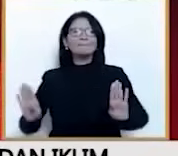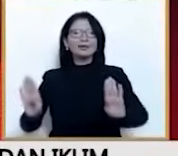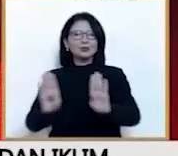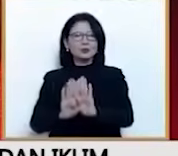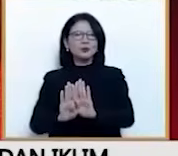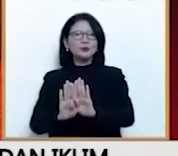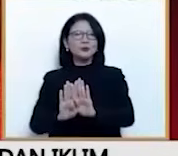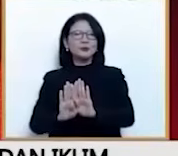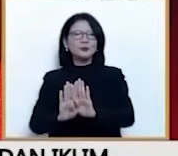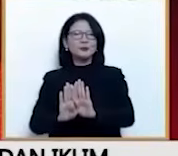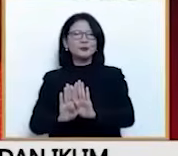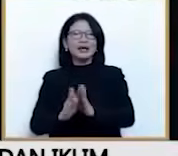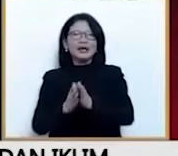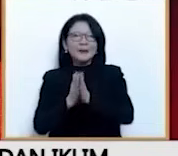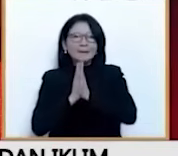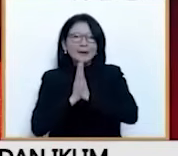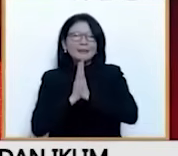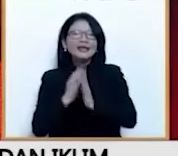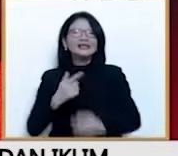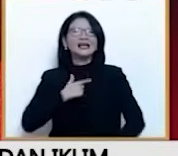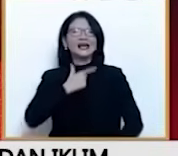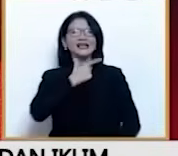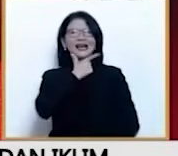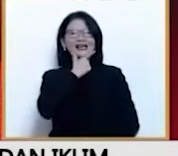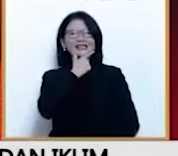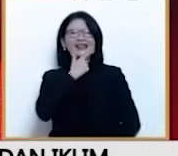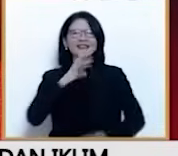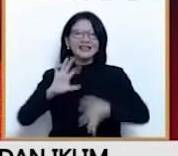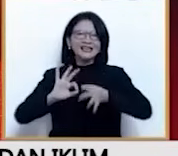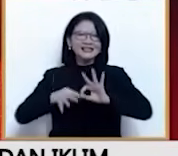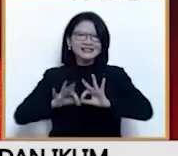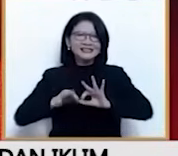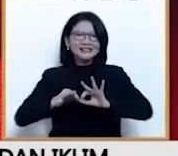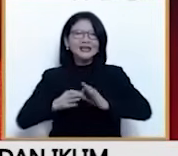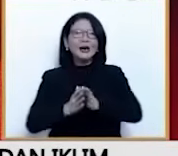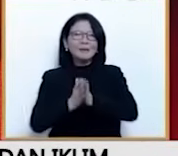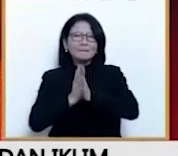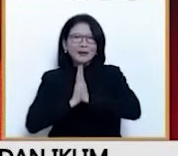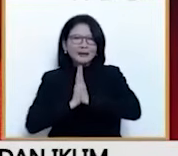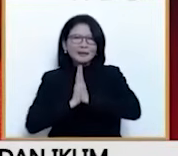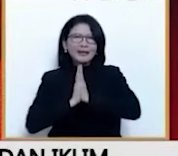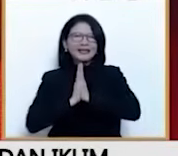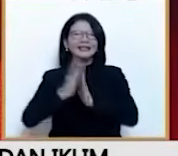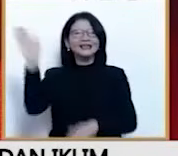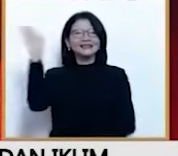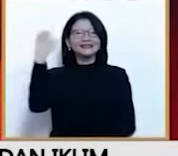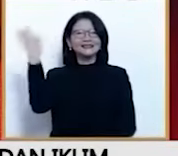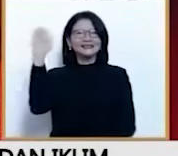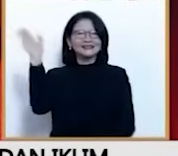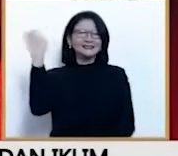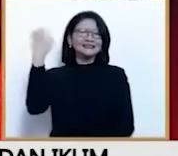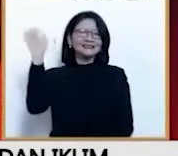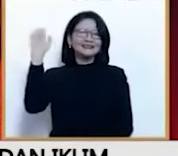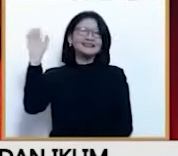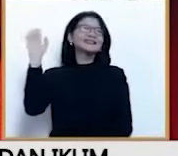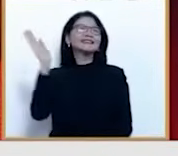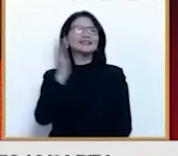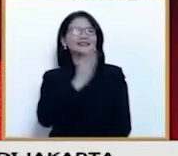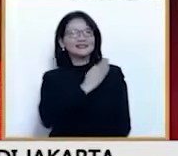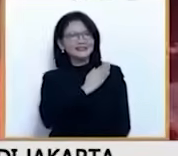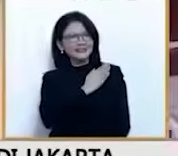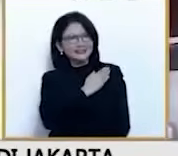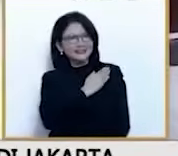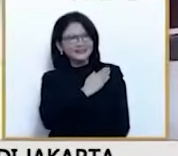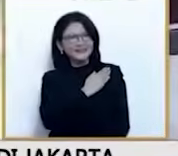Dan kami berdua pamit. Saya Putri Viola. Dan saya Zulfikar Nagi. Selamat malam dan sampai jumpa.